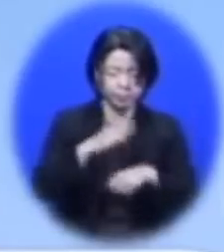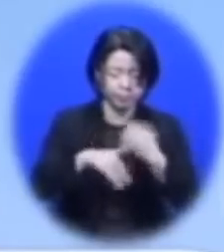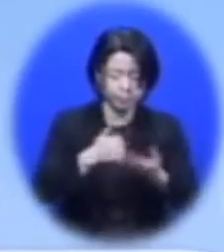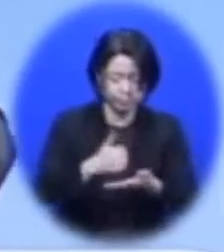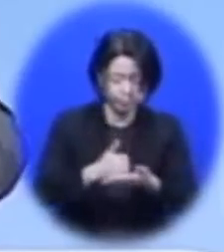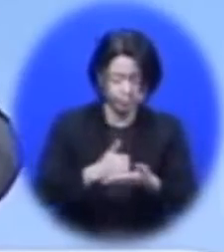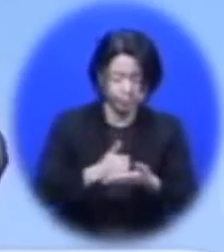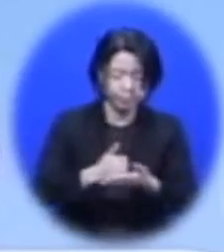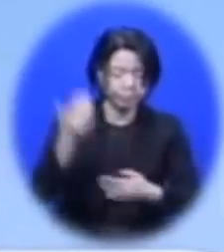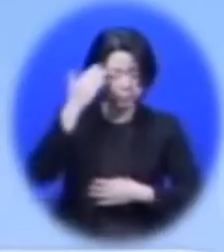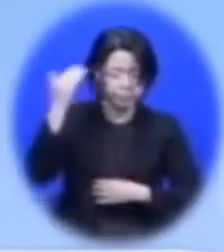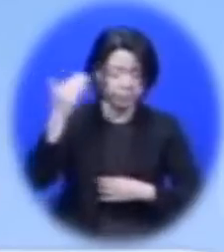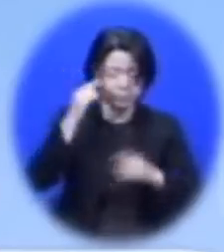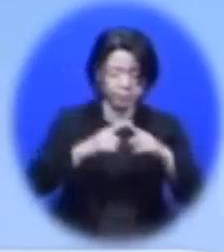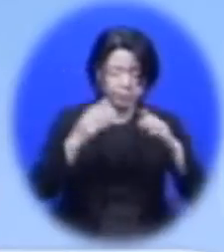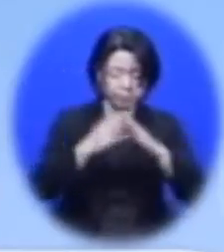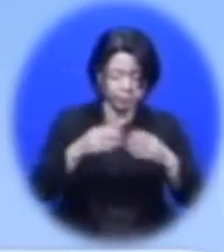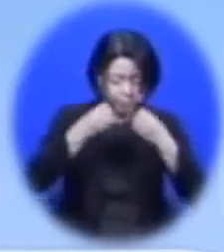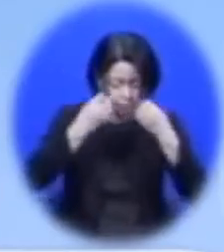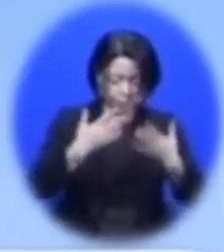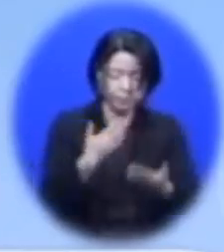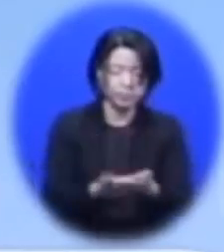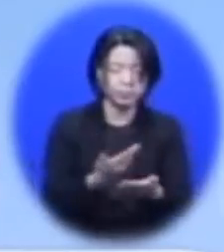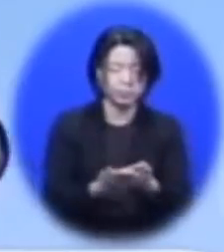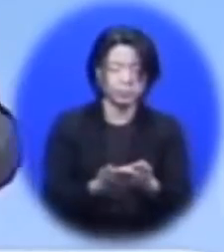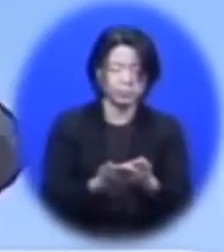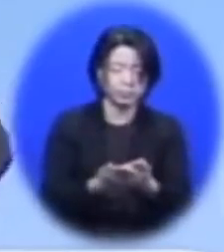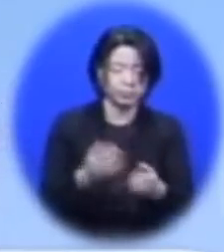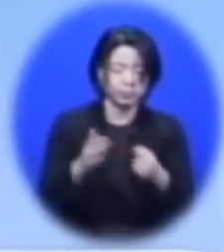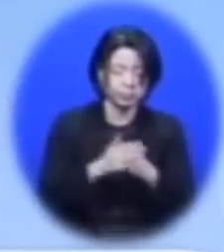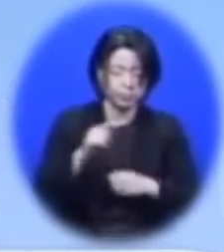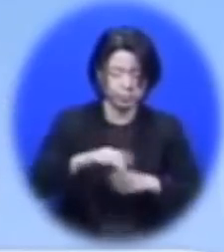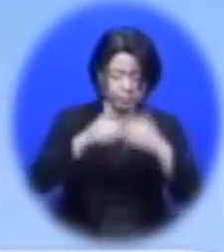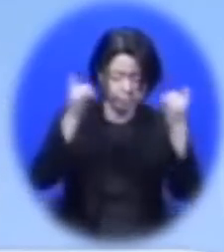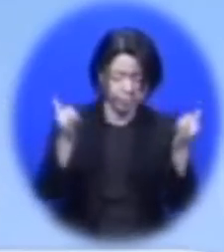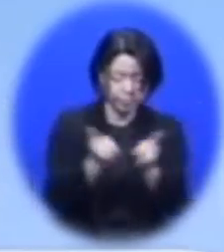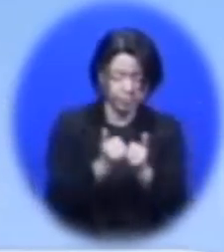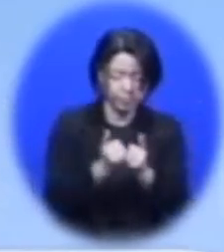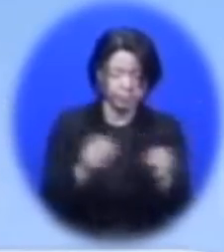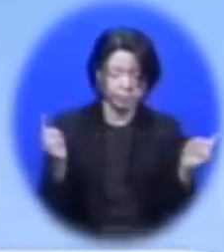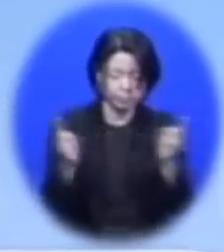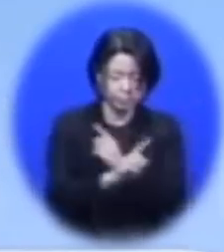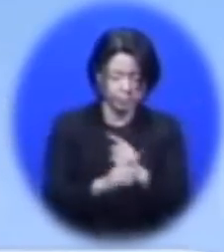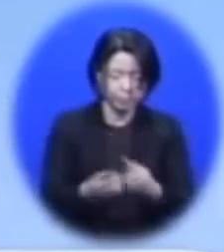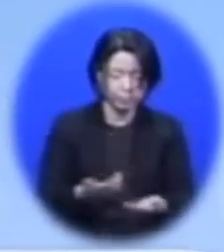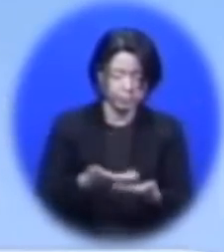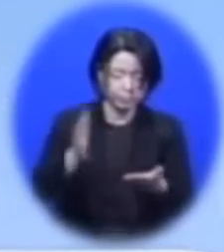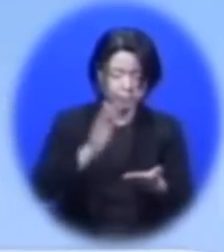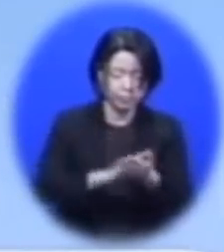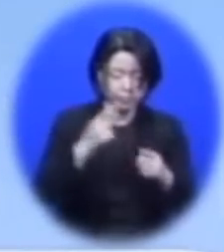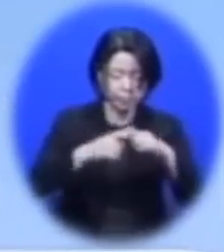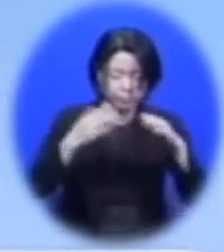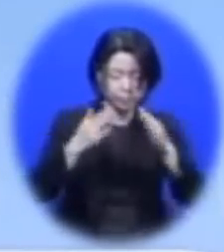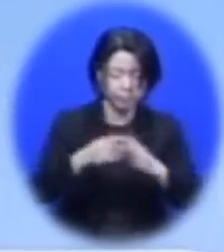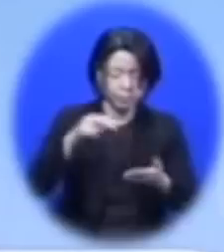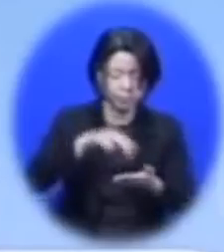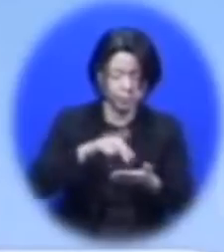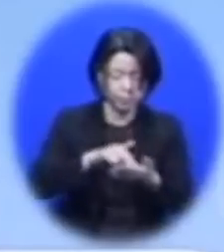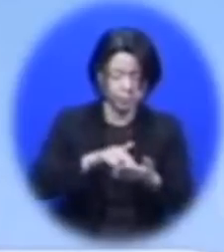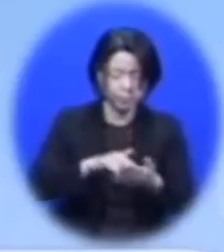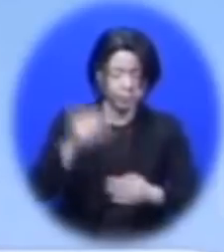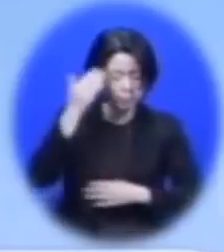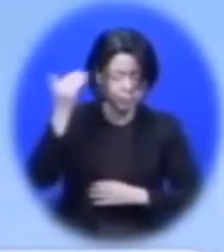하나님, 한국교회를 새롭게 해주소서. 그래서 이 사회를 치유하고 고치는 교회로 하나님